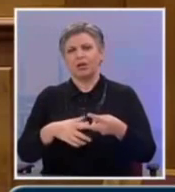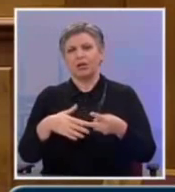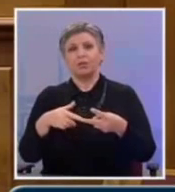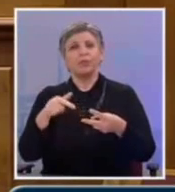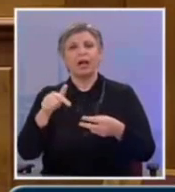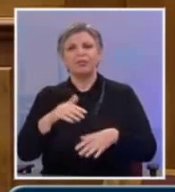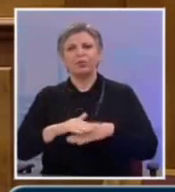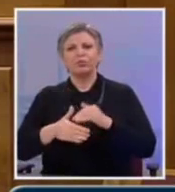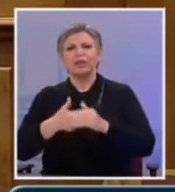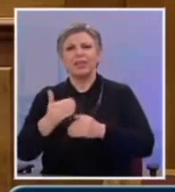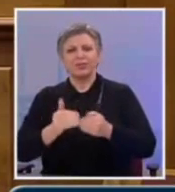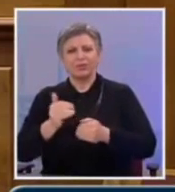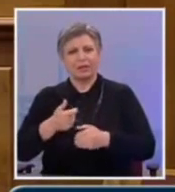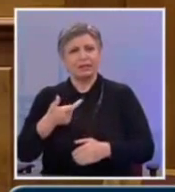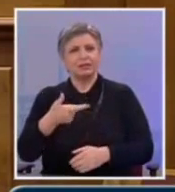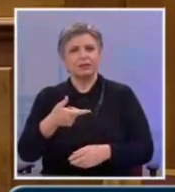θα τους κόψετε